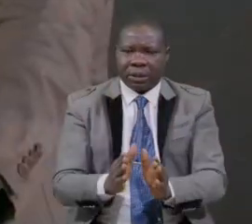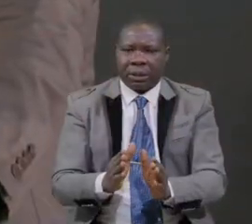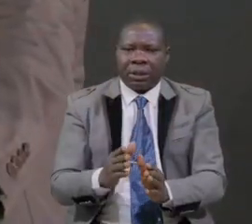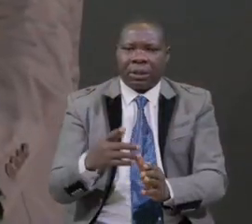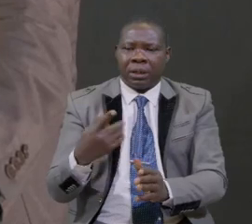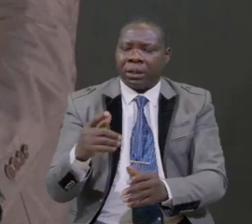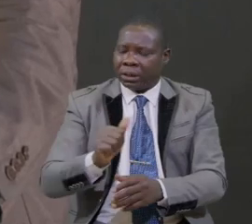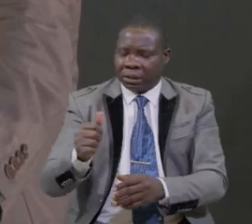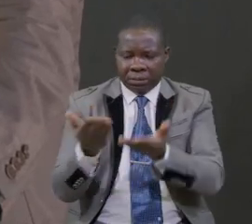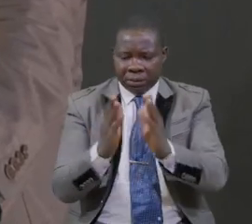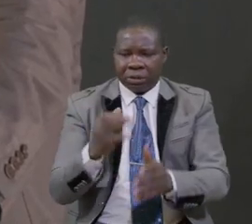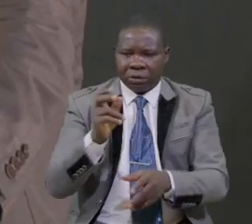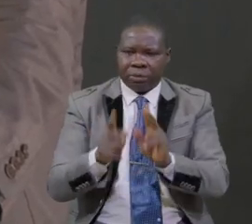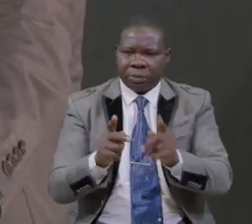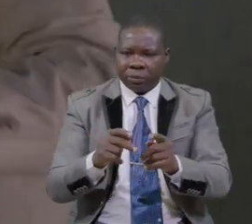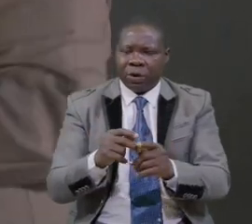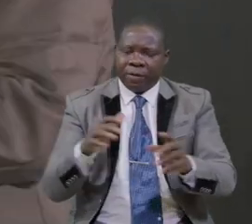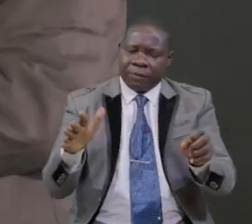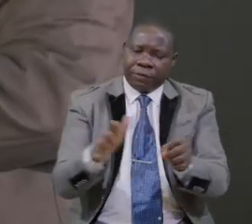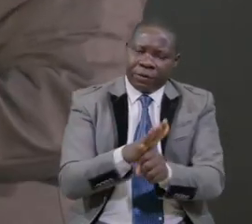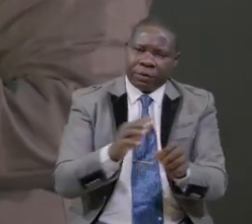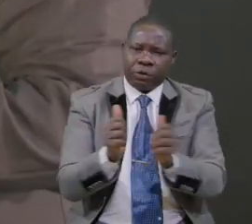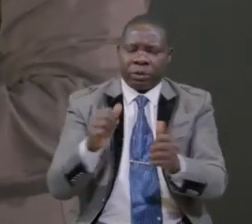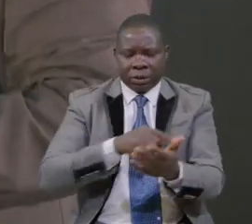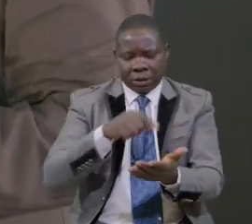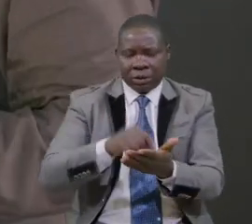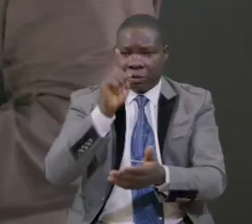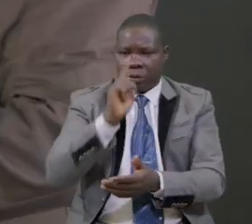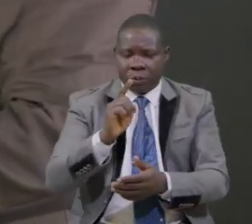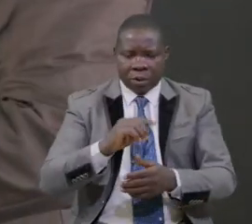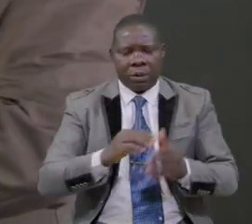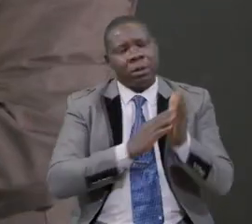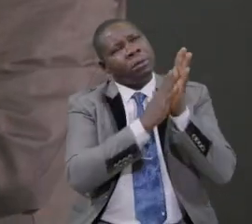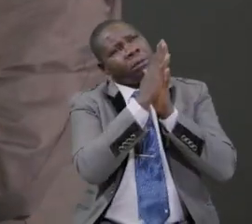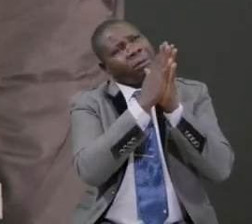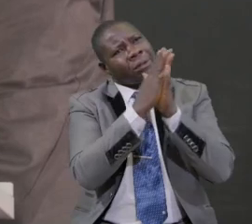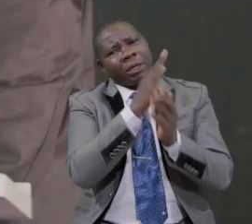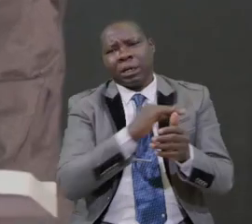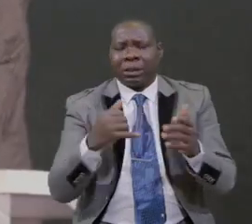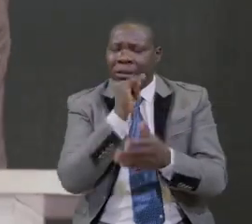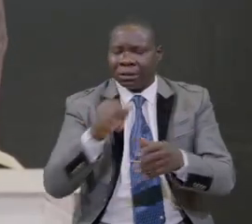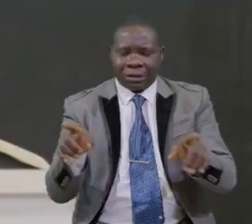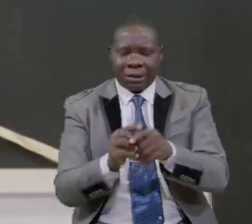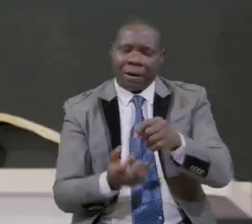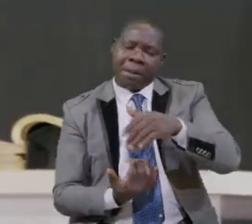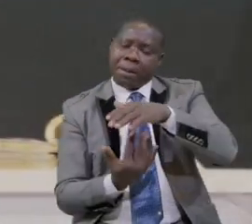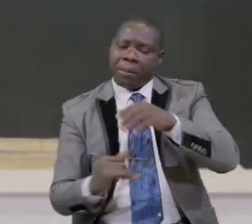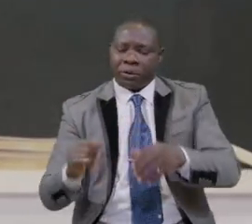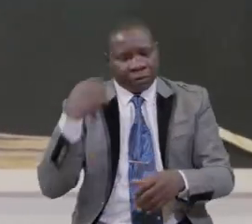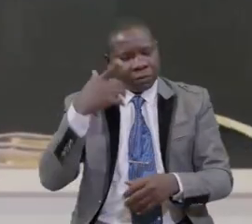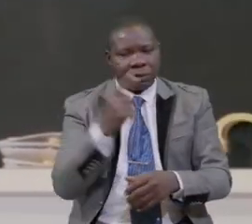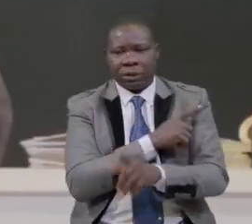Et le messager consumé. Le messager consumé. Et il brûlait pour le